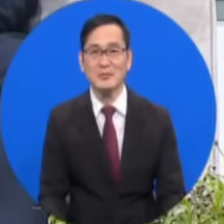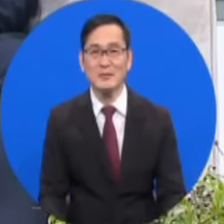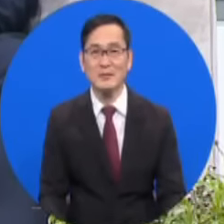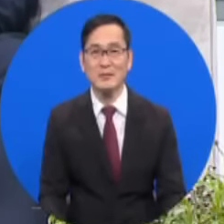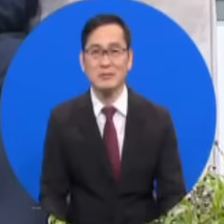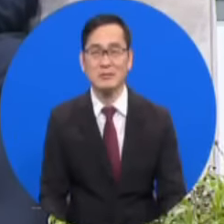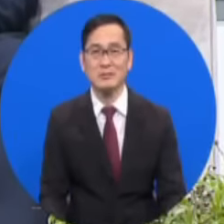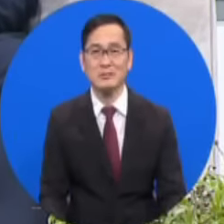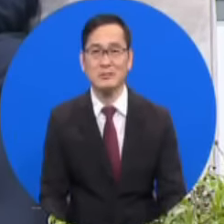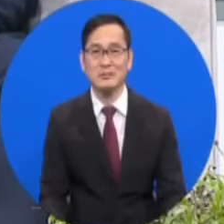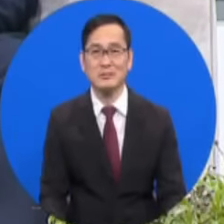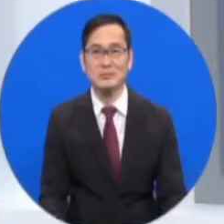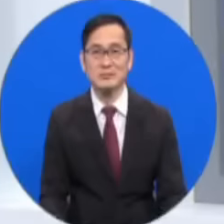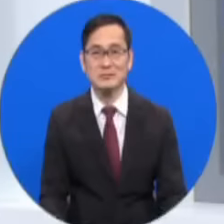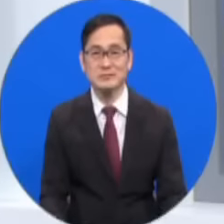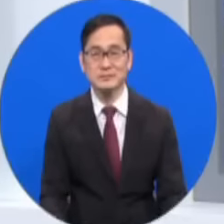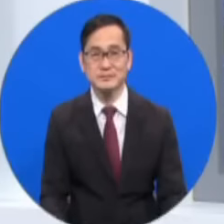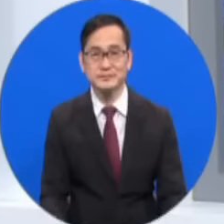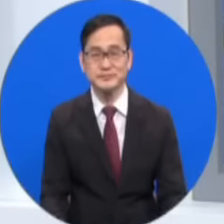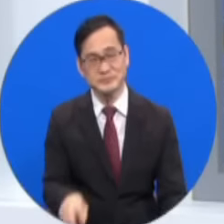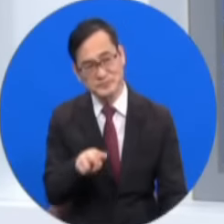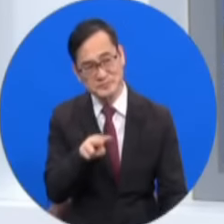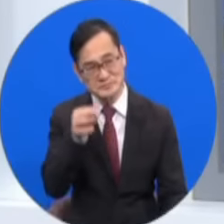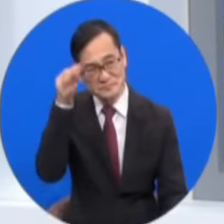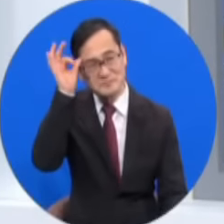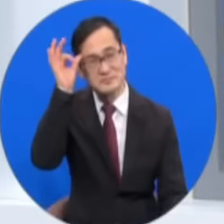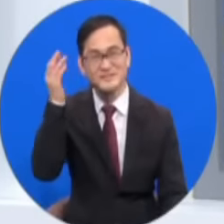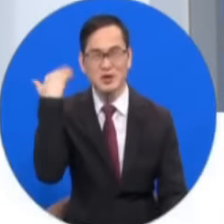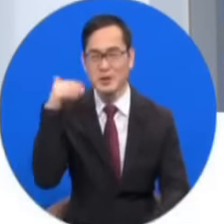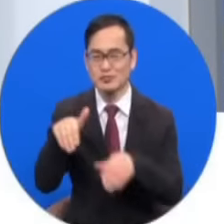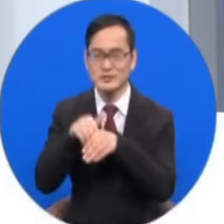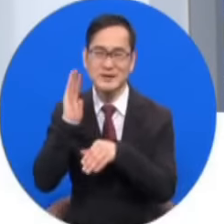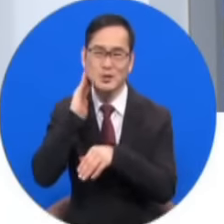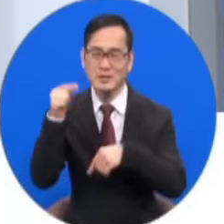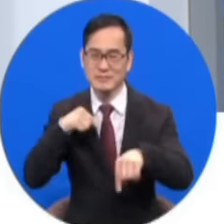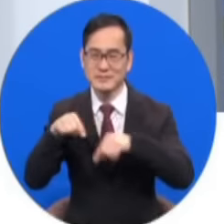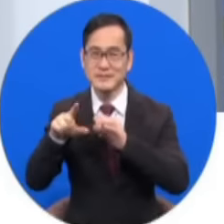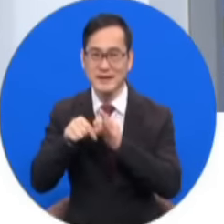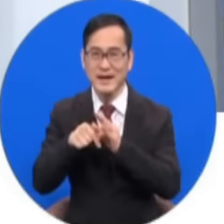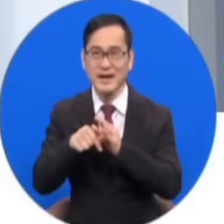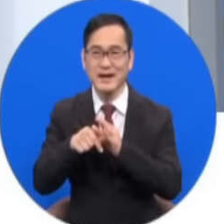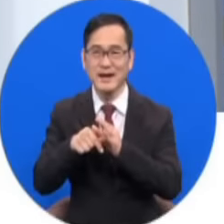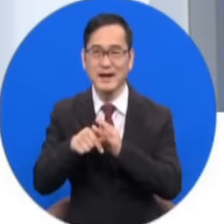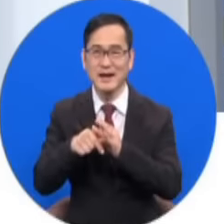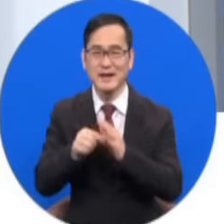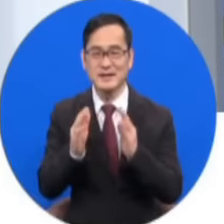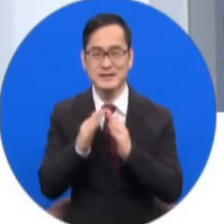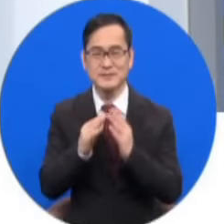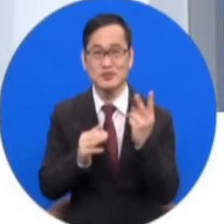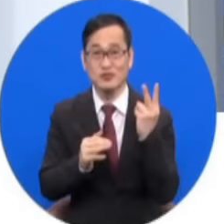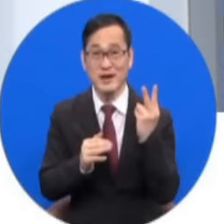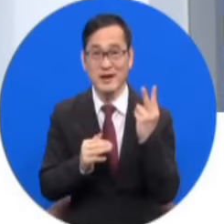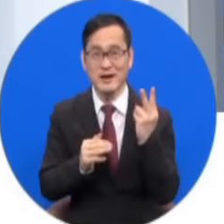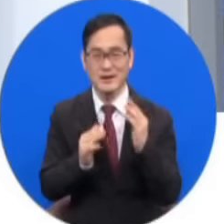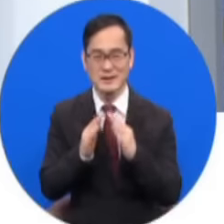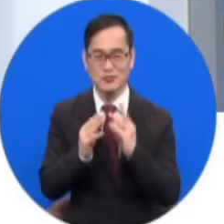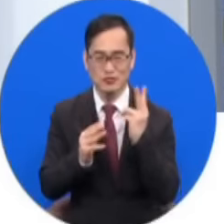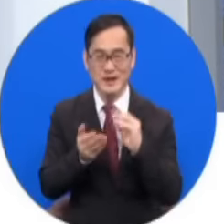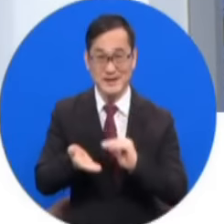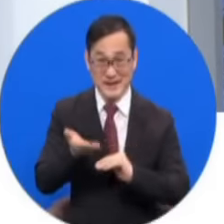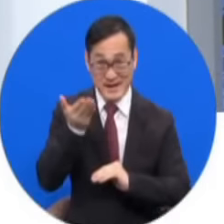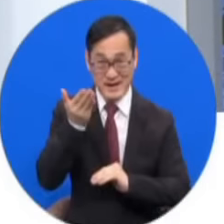제가 근데 지금 저 얘기를 들으니까 문득 떠오른게 문재인 정부 때 그 이주택자 들에 대한 논란이 있었잖아요 공무원